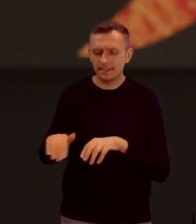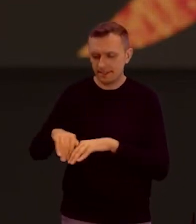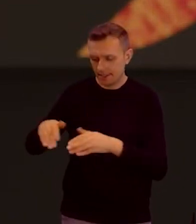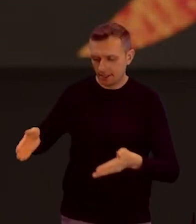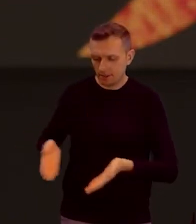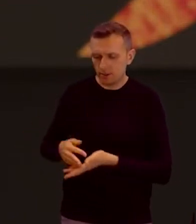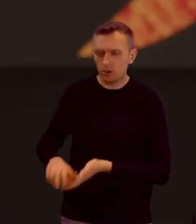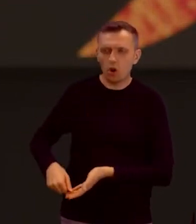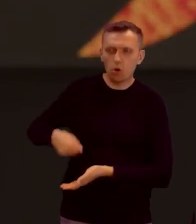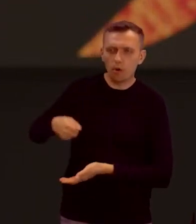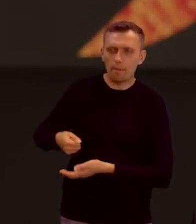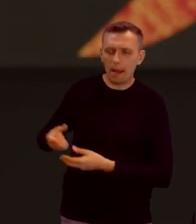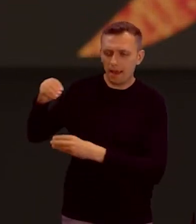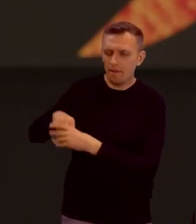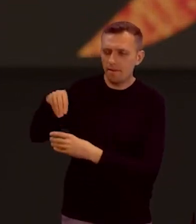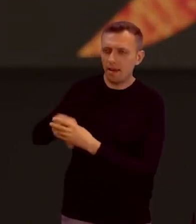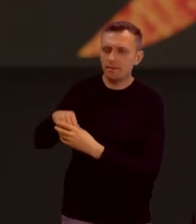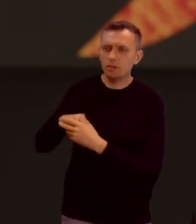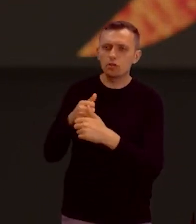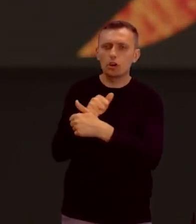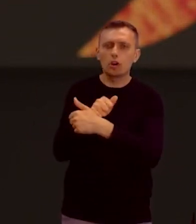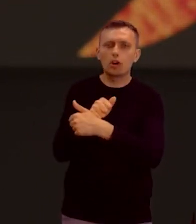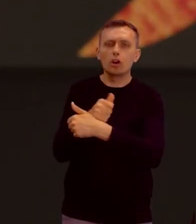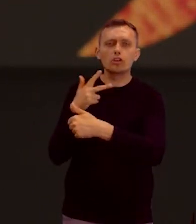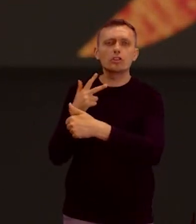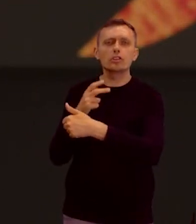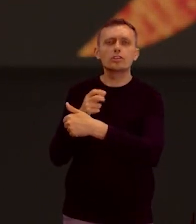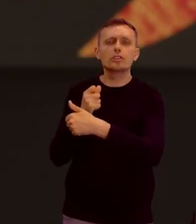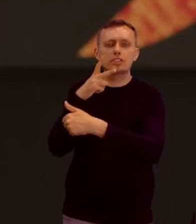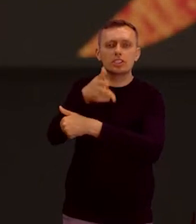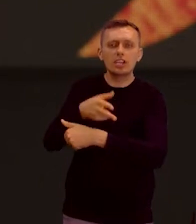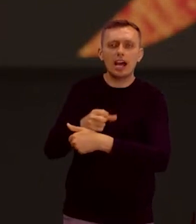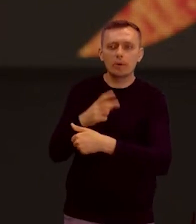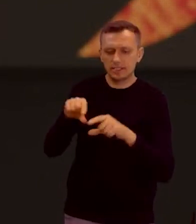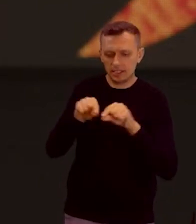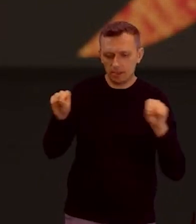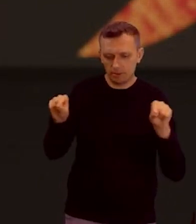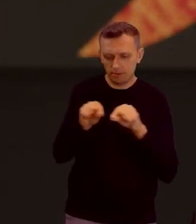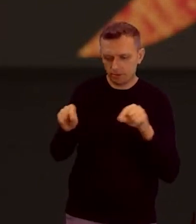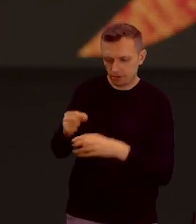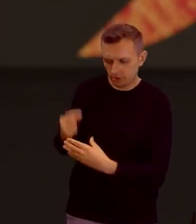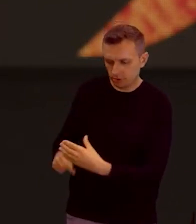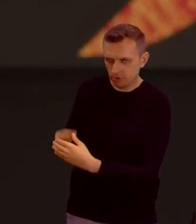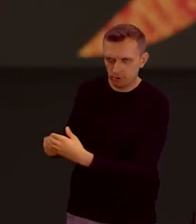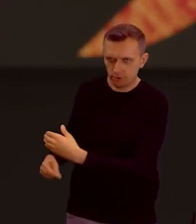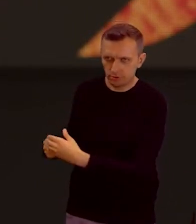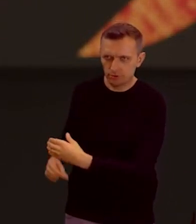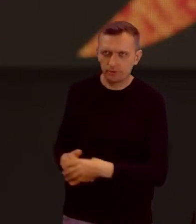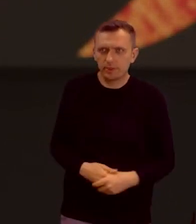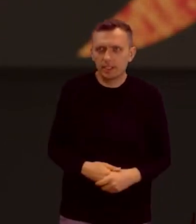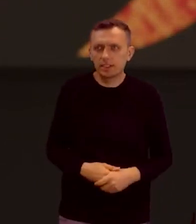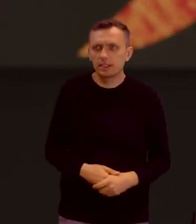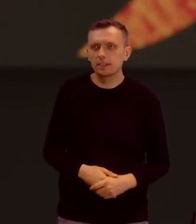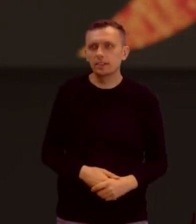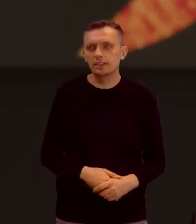kołczan nosicie i poproście Pana Boga, aby pozwolił wam go napełnić odpowiednią do tego kołczana